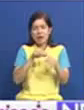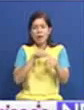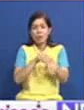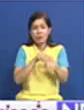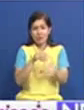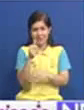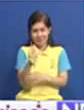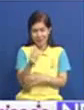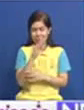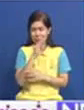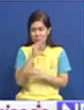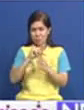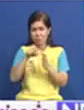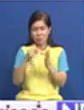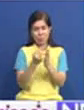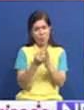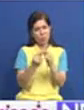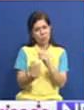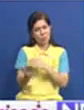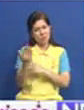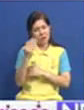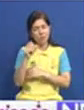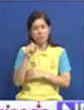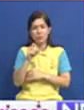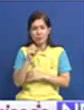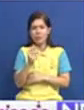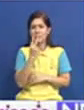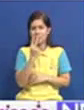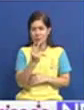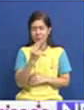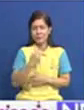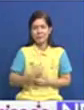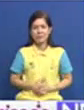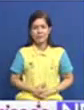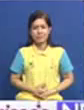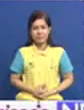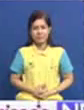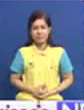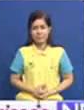พาะในชั่วโมงเร่งด่วนได้เป็นอย่างดีค่ะติดตามได้จากรายงานพิเศษค่ะ